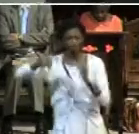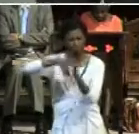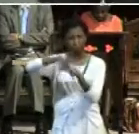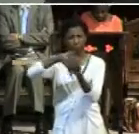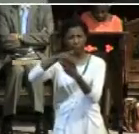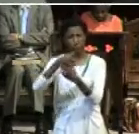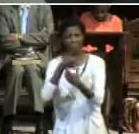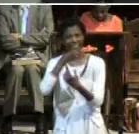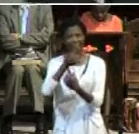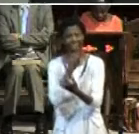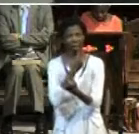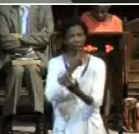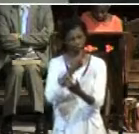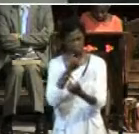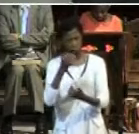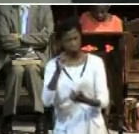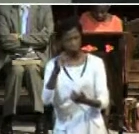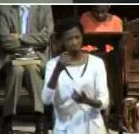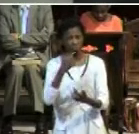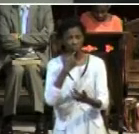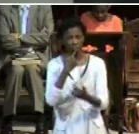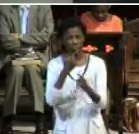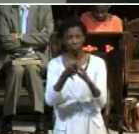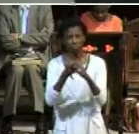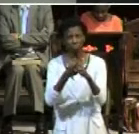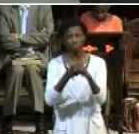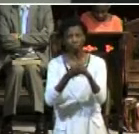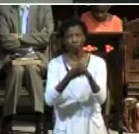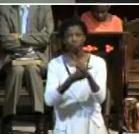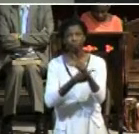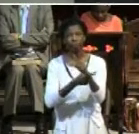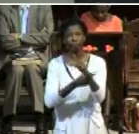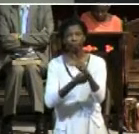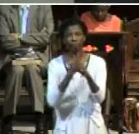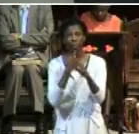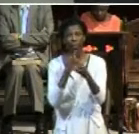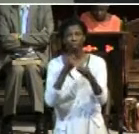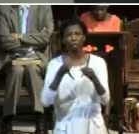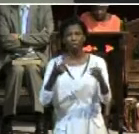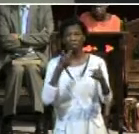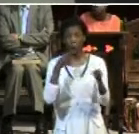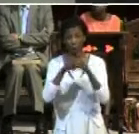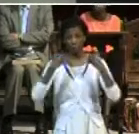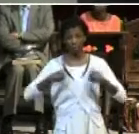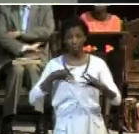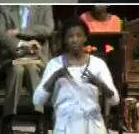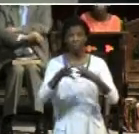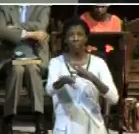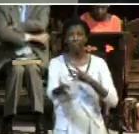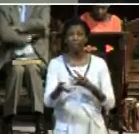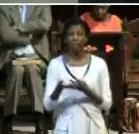monde, on se dissolve dans le monde et que l'on devienne transparent. Ne perdons pas notre